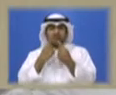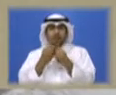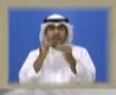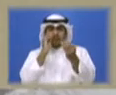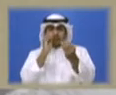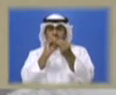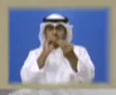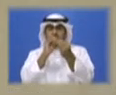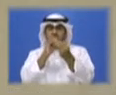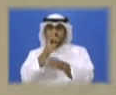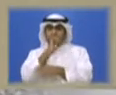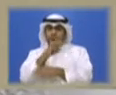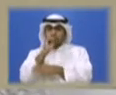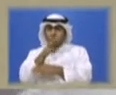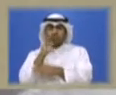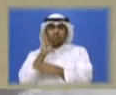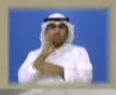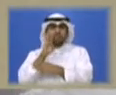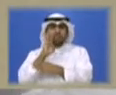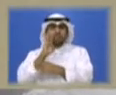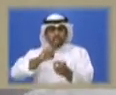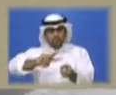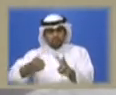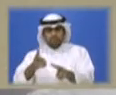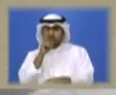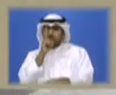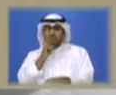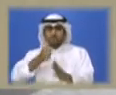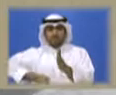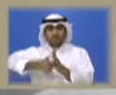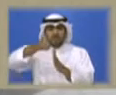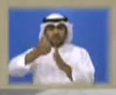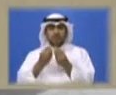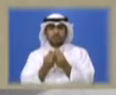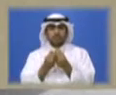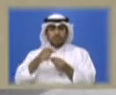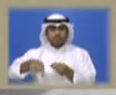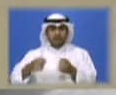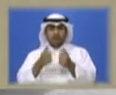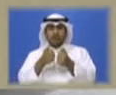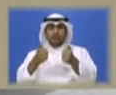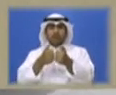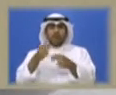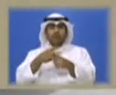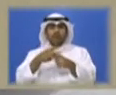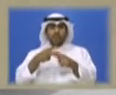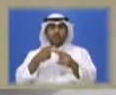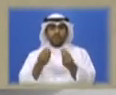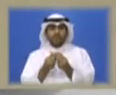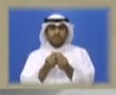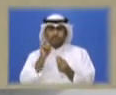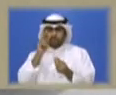التغير الاجتماعي اللي حدث في الأسرة الكويتية، النمط الاجتماعي اللي حدث في الأسرة الكويتية، أدى إلى أن